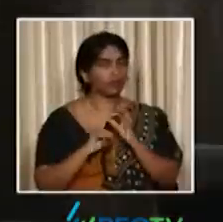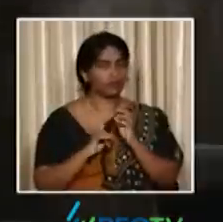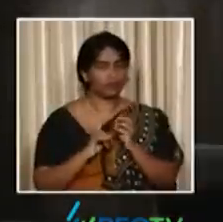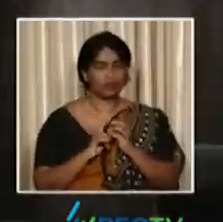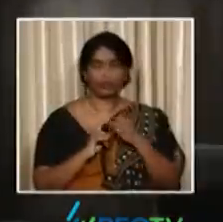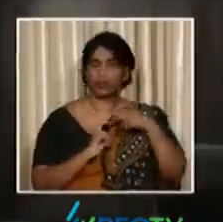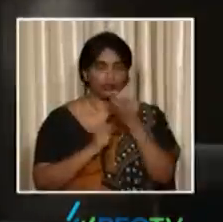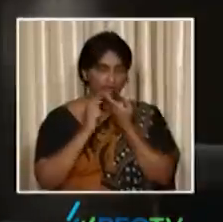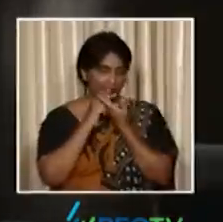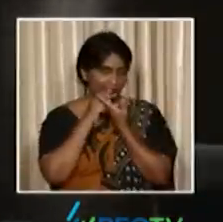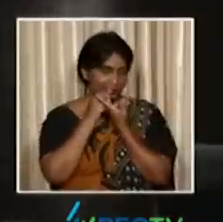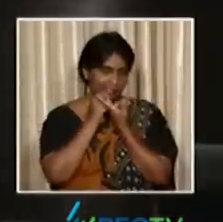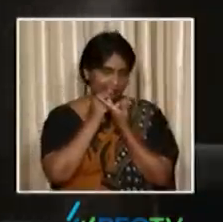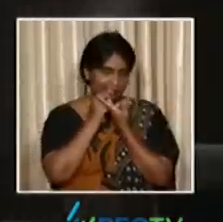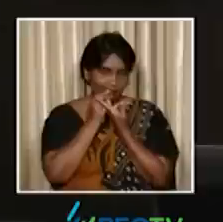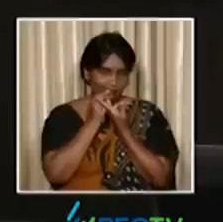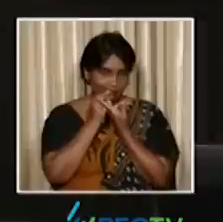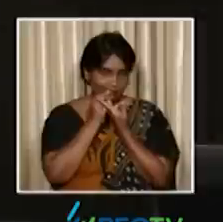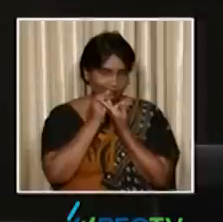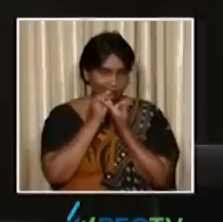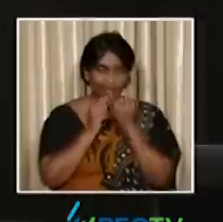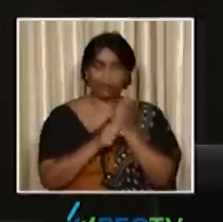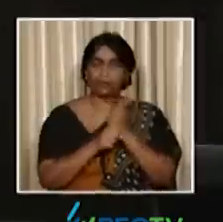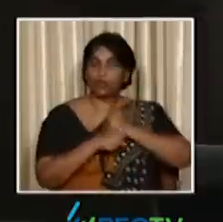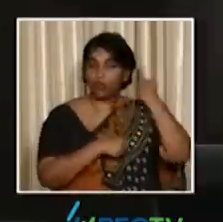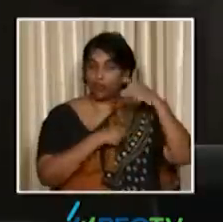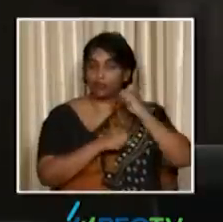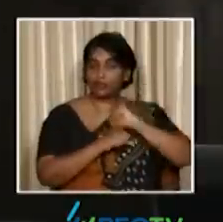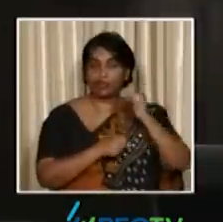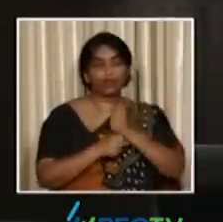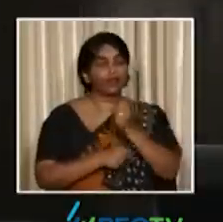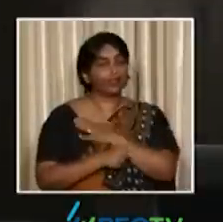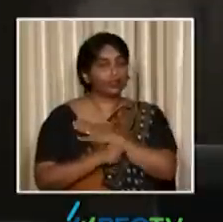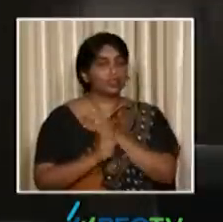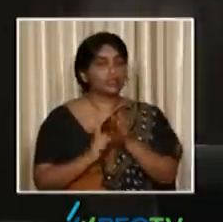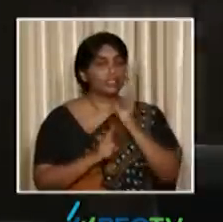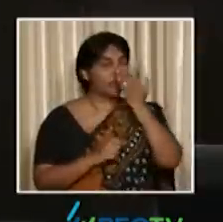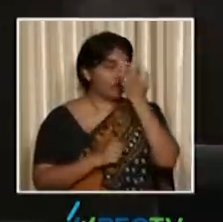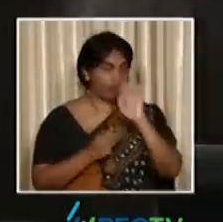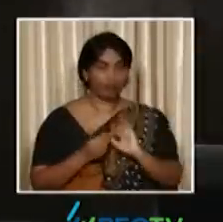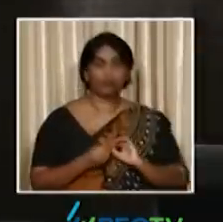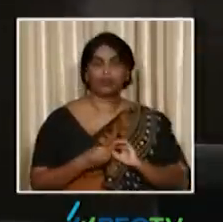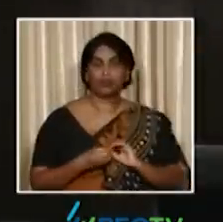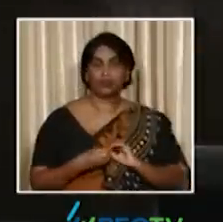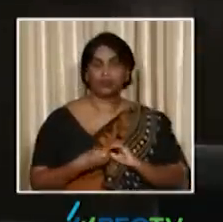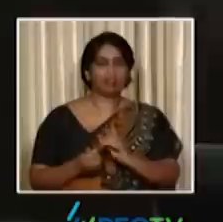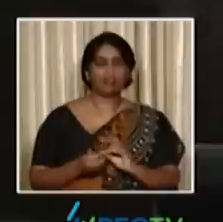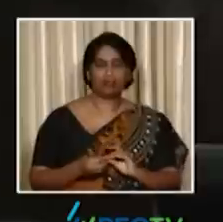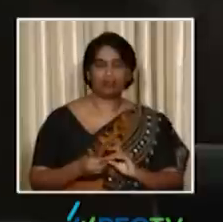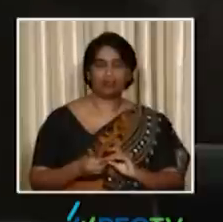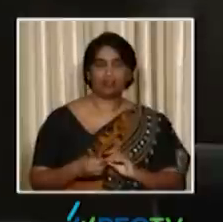අපි දැක්ක ගෝල්පේස් අරගල භූමියේ ගෝඨාභය රාජපක්ෂ ජනාධිපතිතුමාව එලවන්න කට්ටඩියෙක් පූලක්